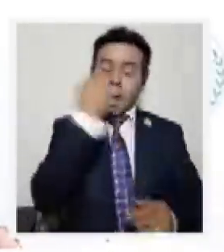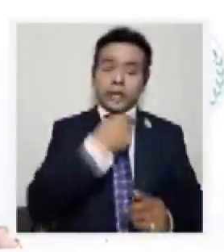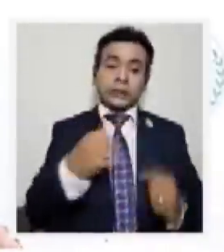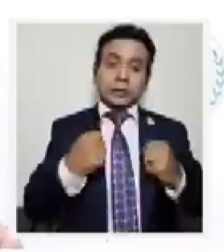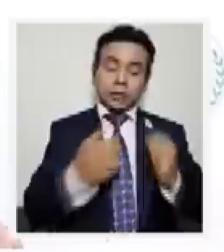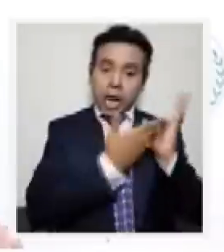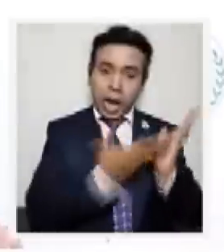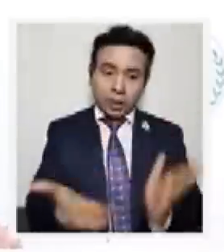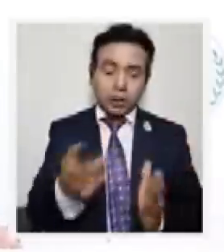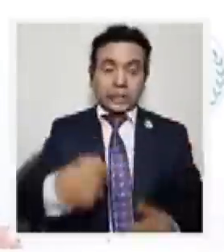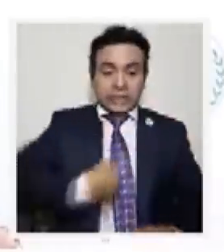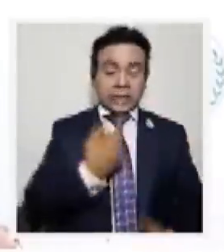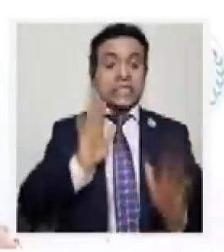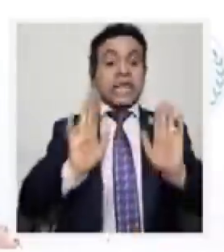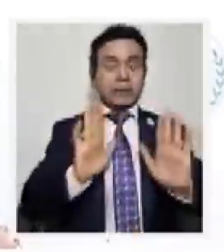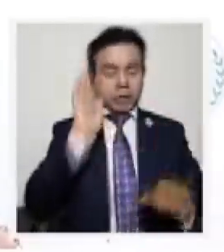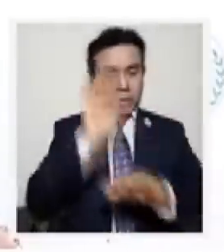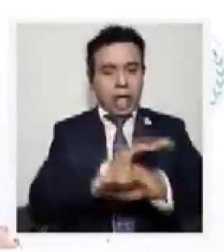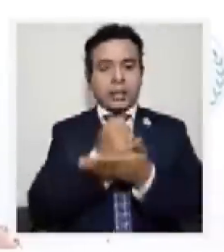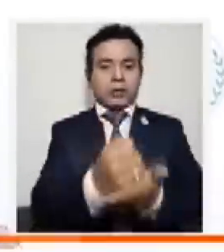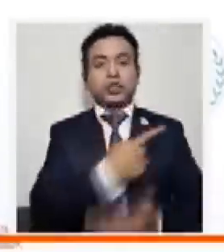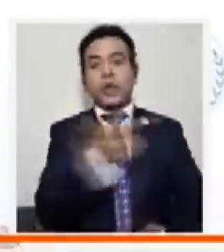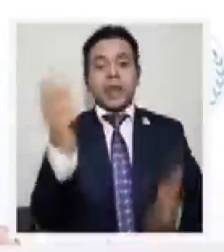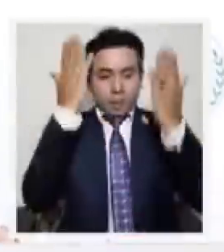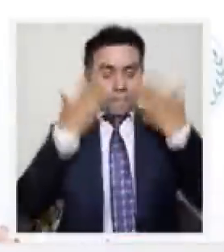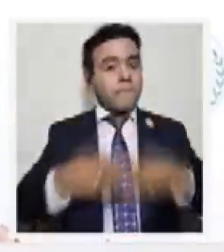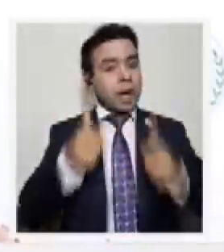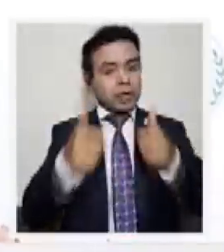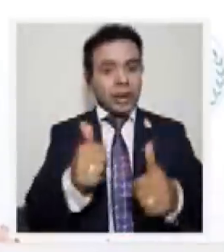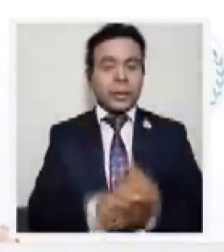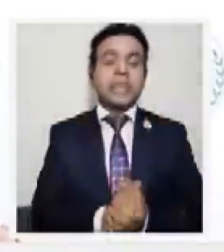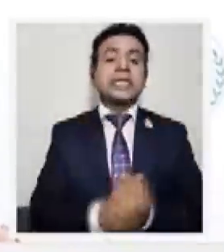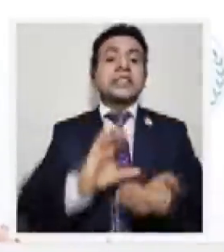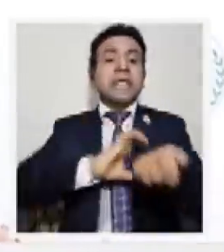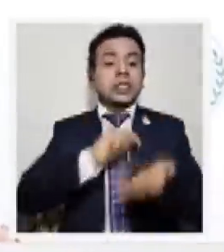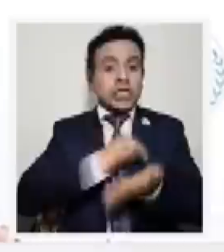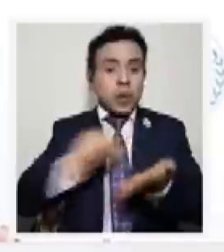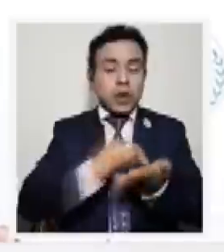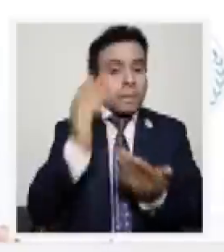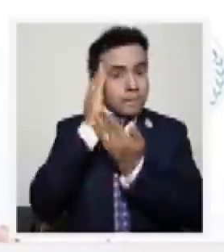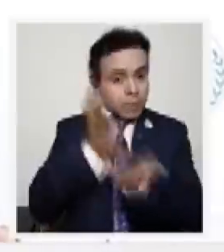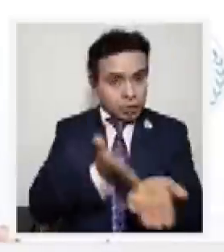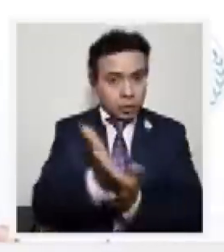জন্য আহ্বান জানাচ্ছি। আপনারা সবাই সুস্থ থাকবেন, ভালো থাকবেন, স্বাস্থ্য নিয়ম মেনে চলবেন